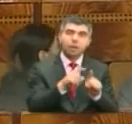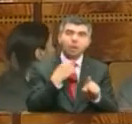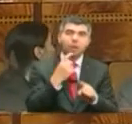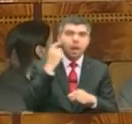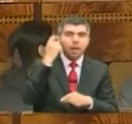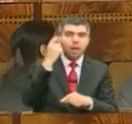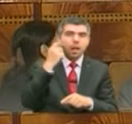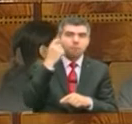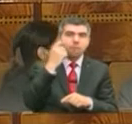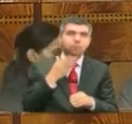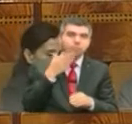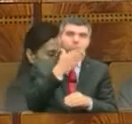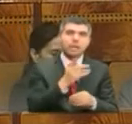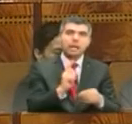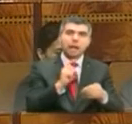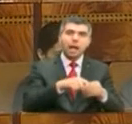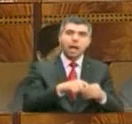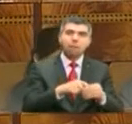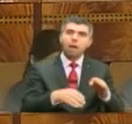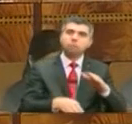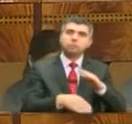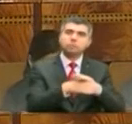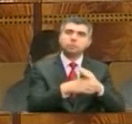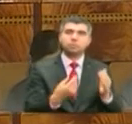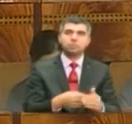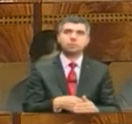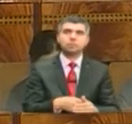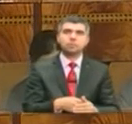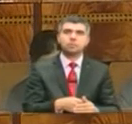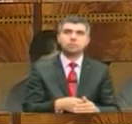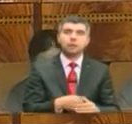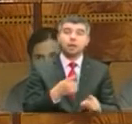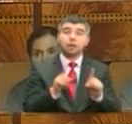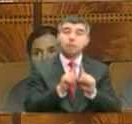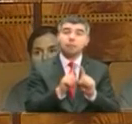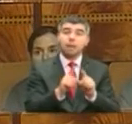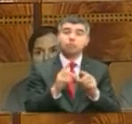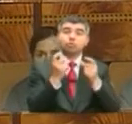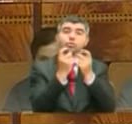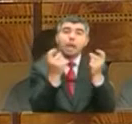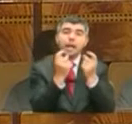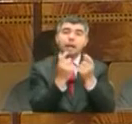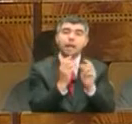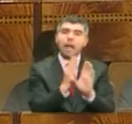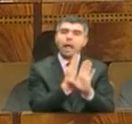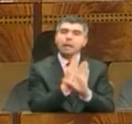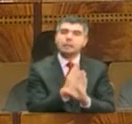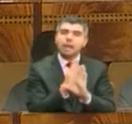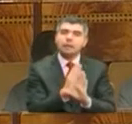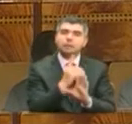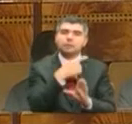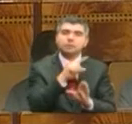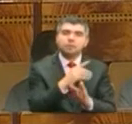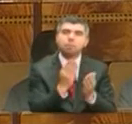كيفكروا ينتميوا نقابيا كيتطردوا. بغيتوا حالات شركات الحراسة اللي كتشتغل في جميع المدارس ديال